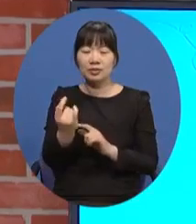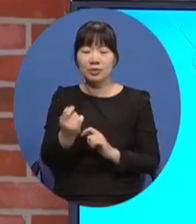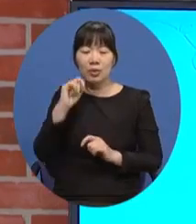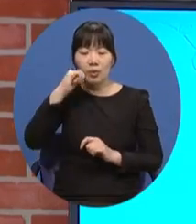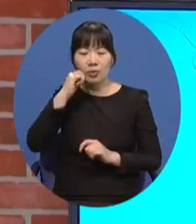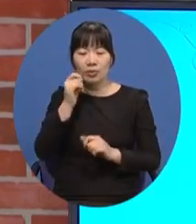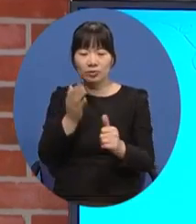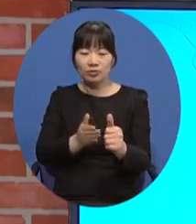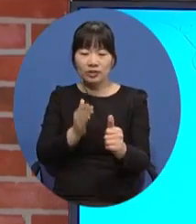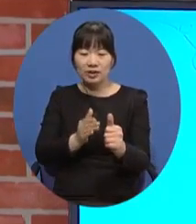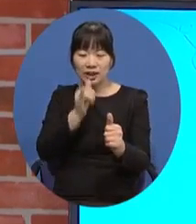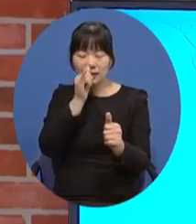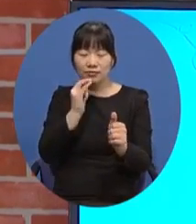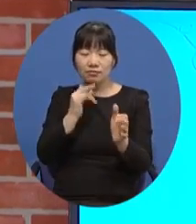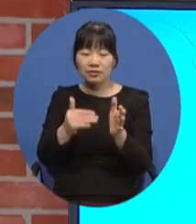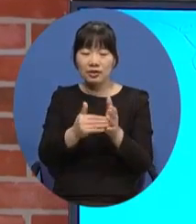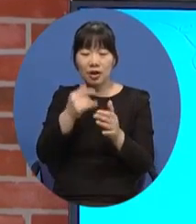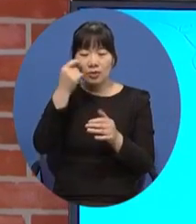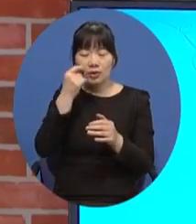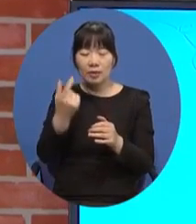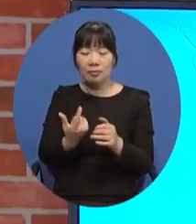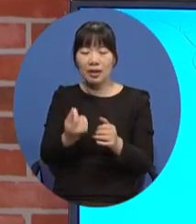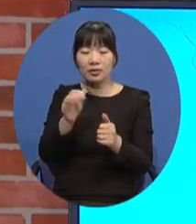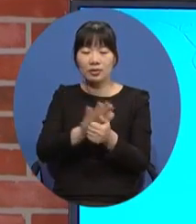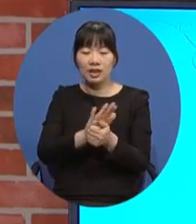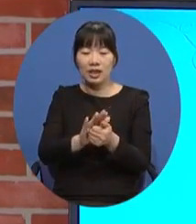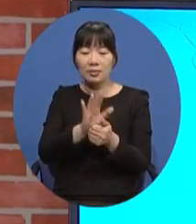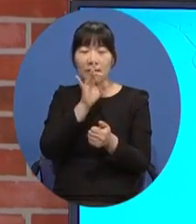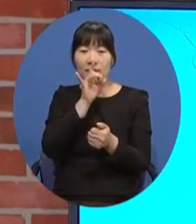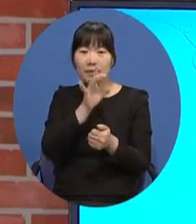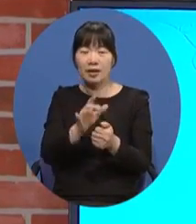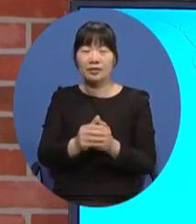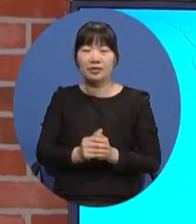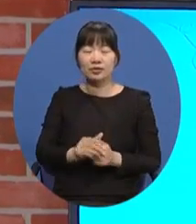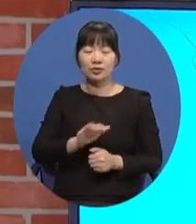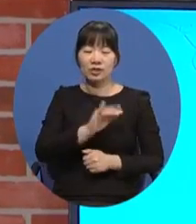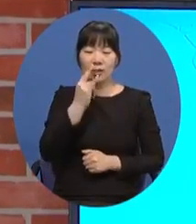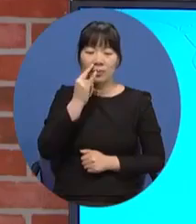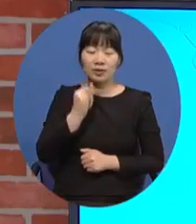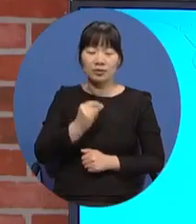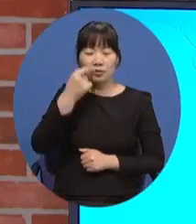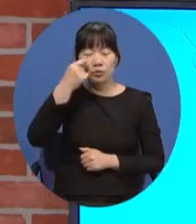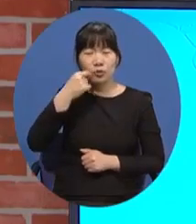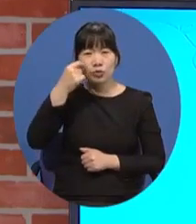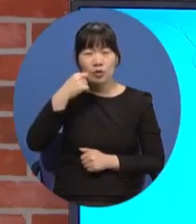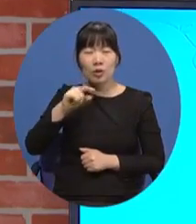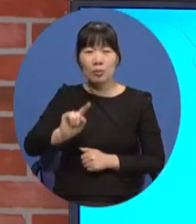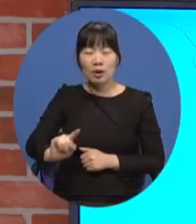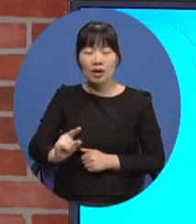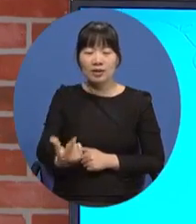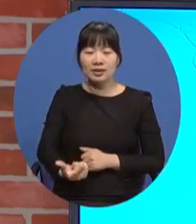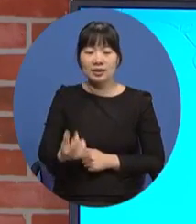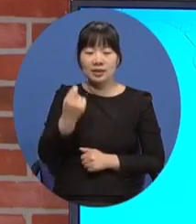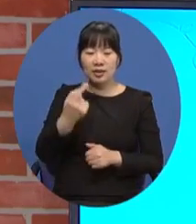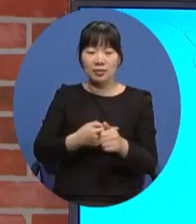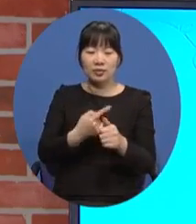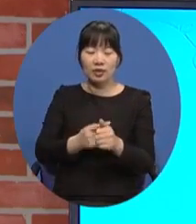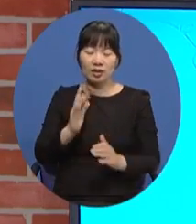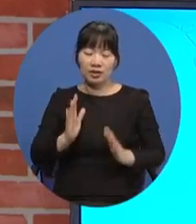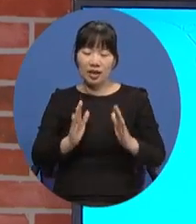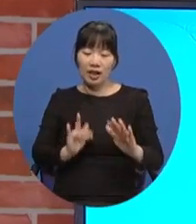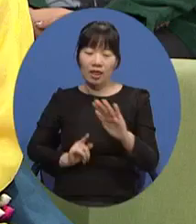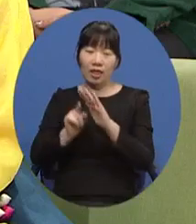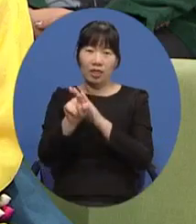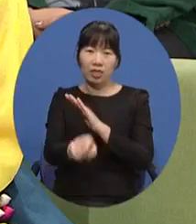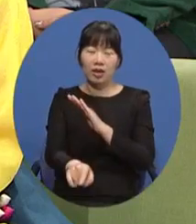어려운 부탁인데 운다고 바로 달려가면 안 됩니다. 우리 엄마들은 애가 울면 뭐 즉각 본능적으로 달려가서